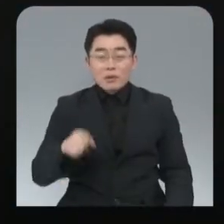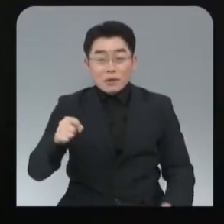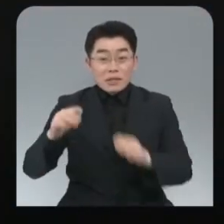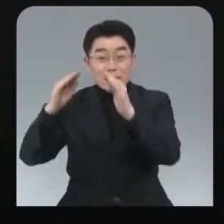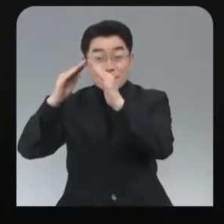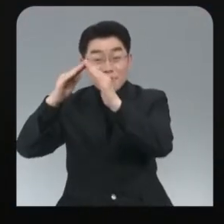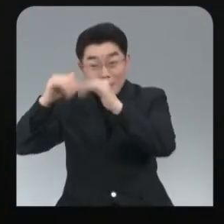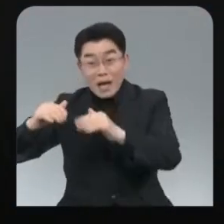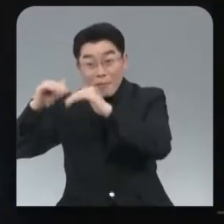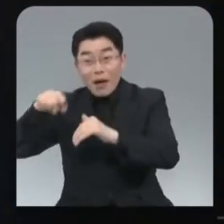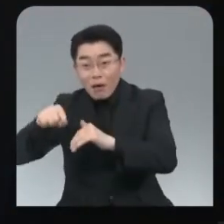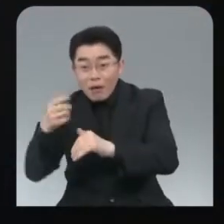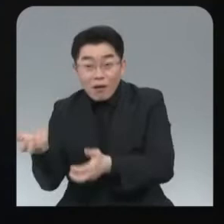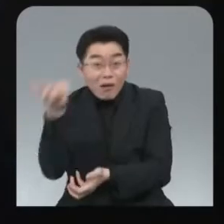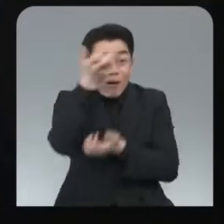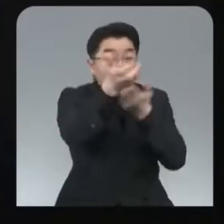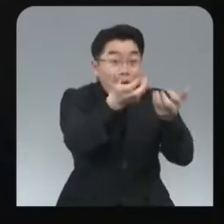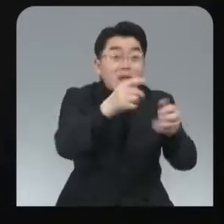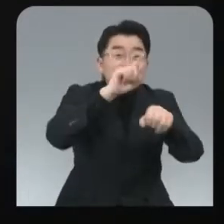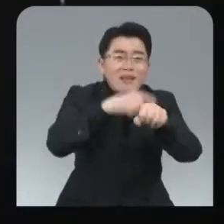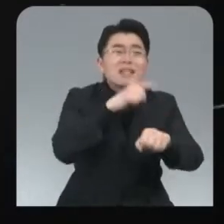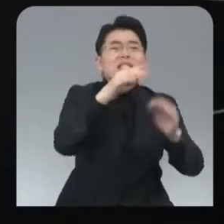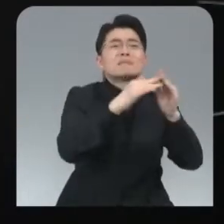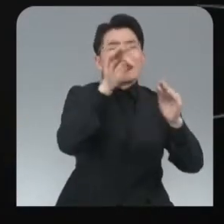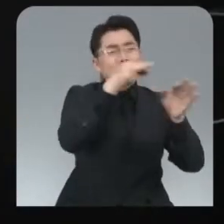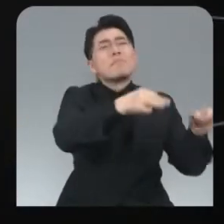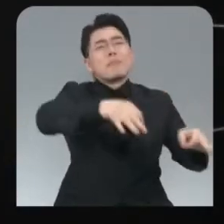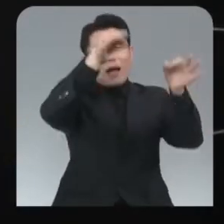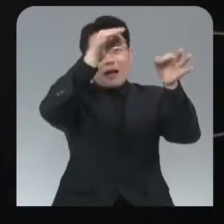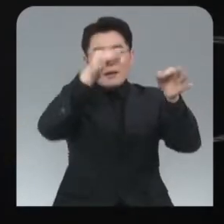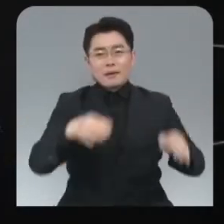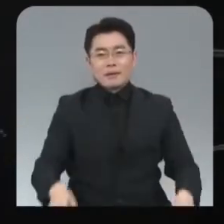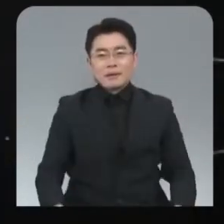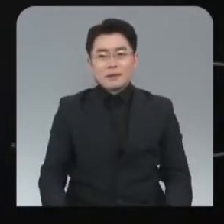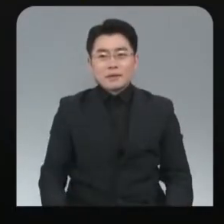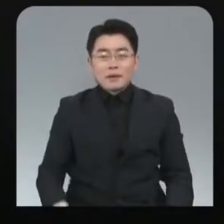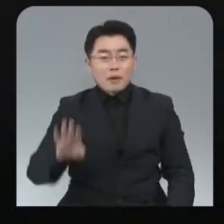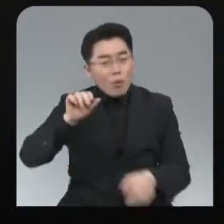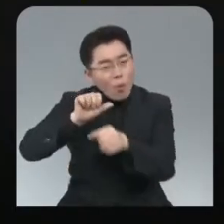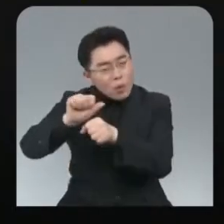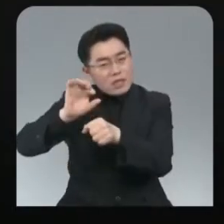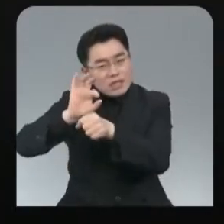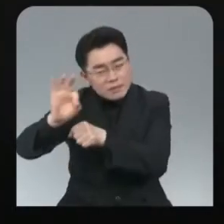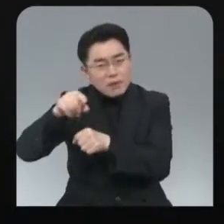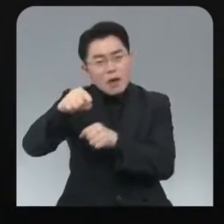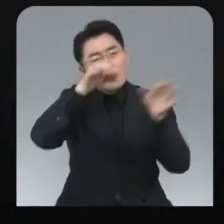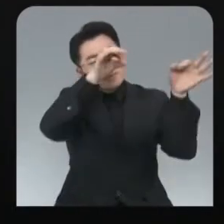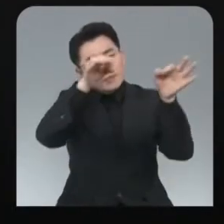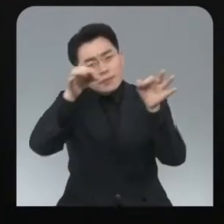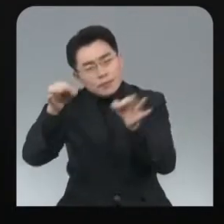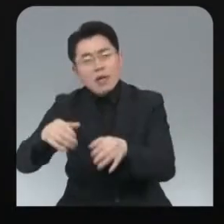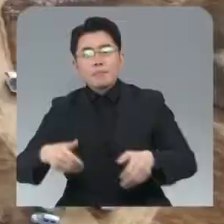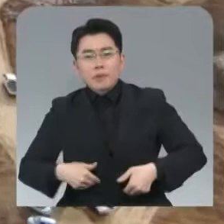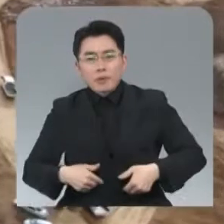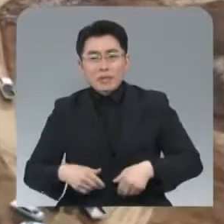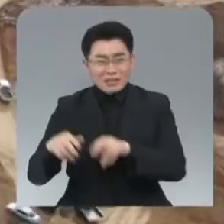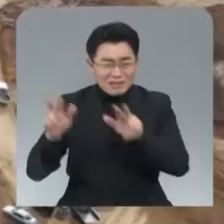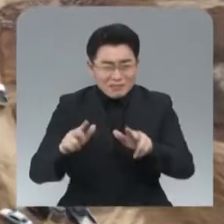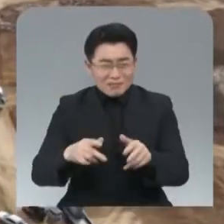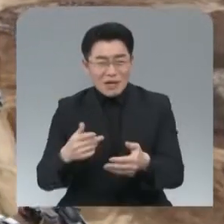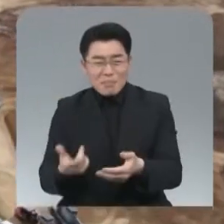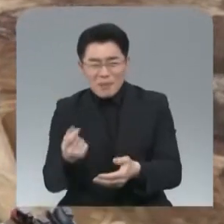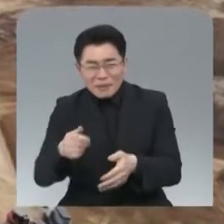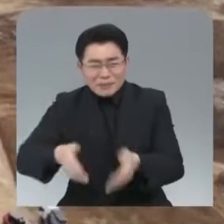가서 거처를 정해야 되고 장기적으로 속도를 유지하는 것이 더 중요하지 단번에 확 공급하는 게 중요한 게 아니고요.